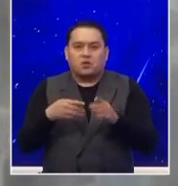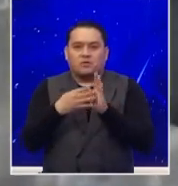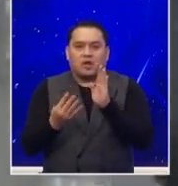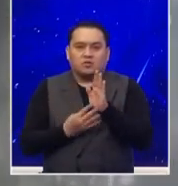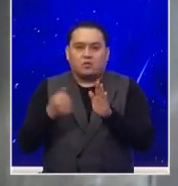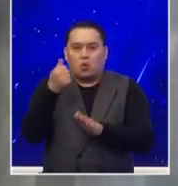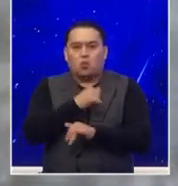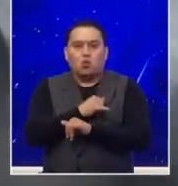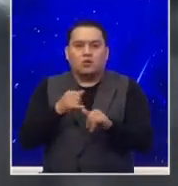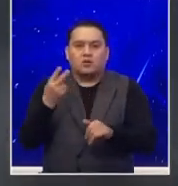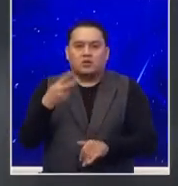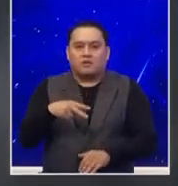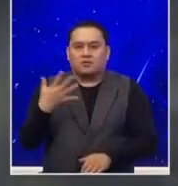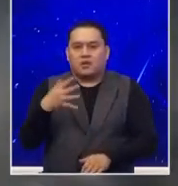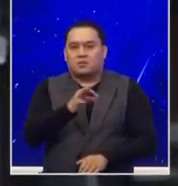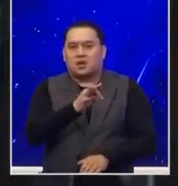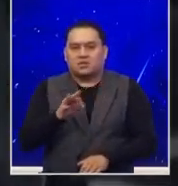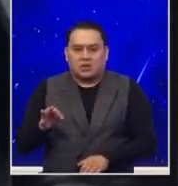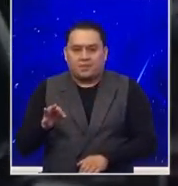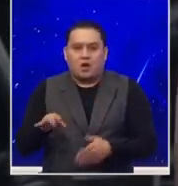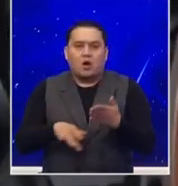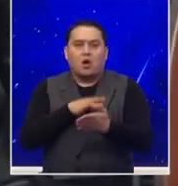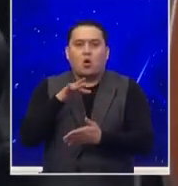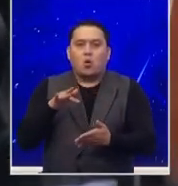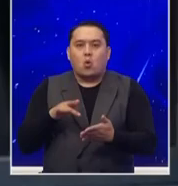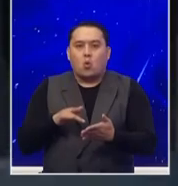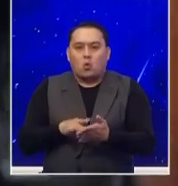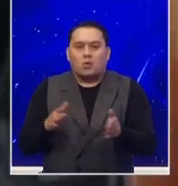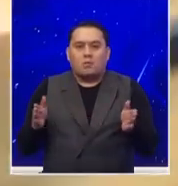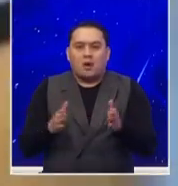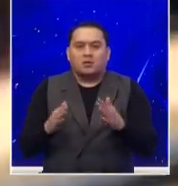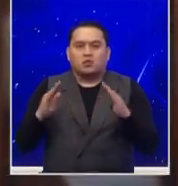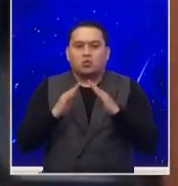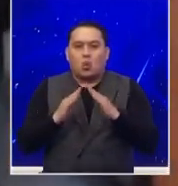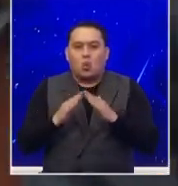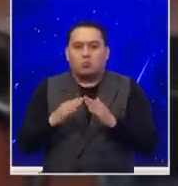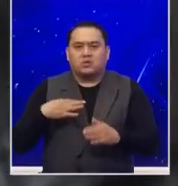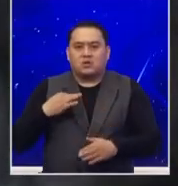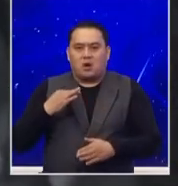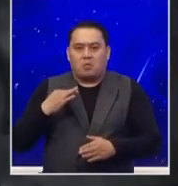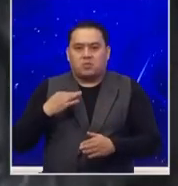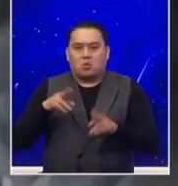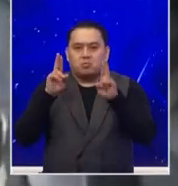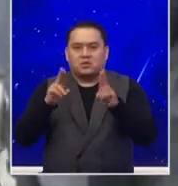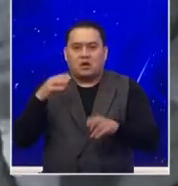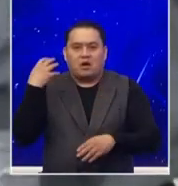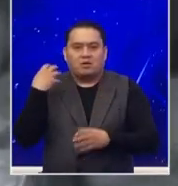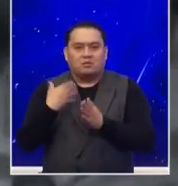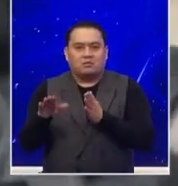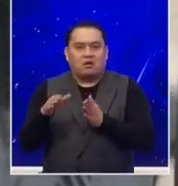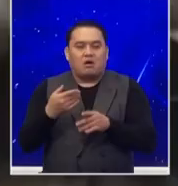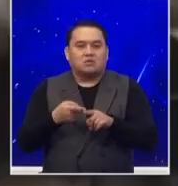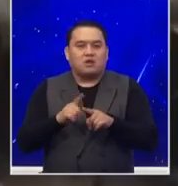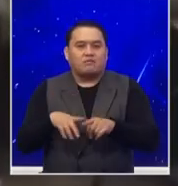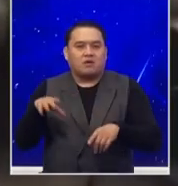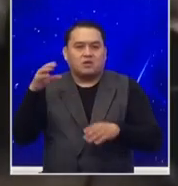годом выросла на 25%. В таких городах и кварталах демонстративно не соблюдают правила, отказываются носить маски,